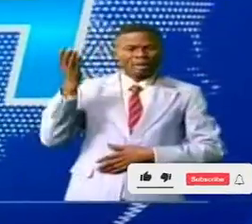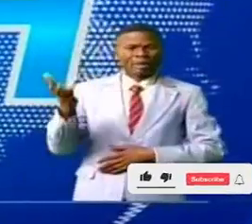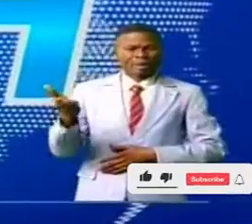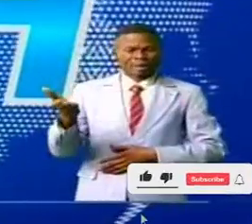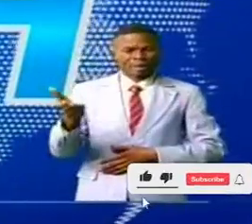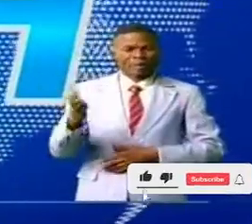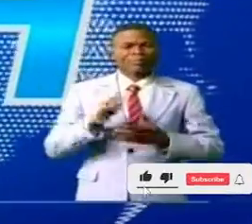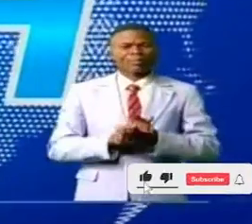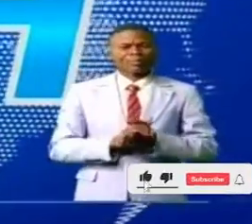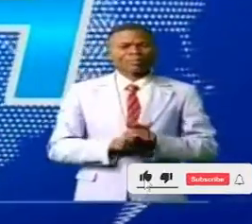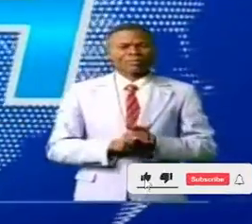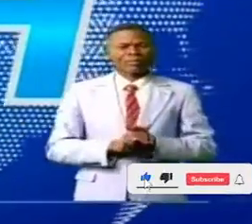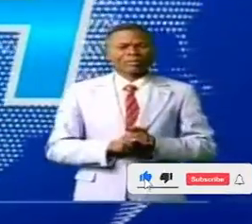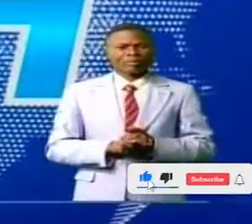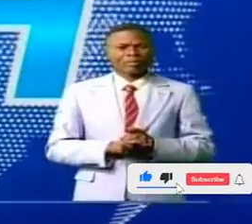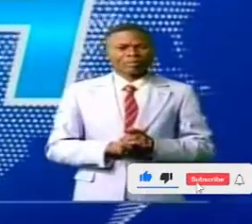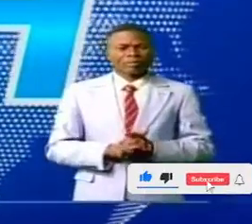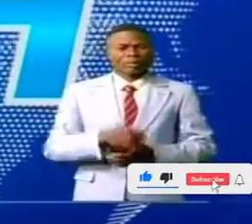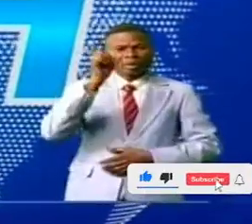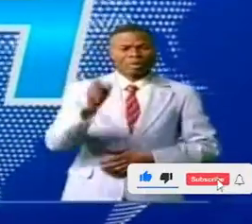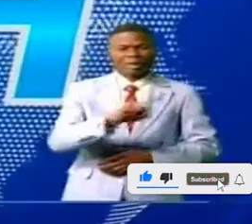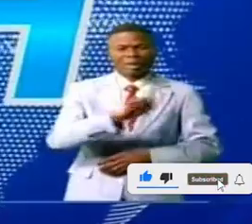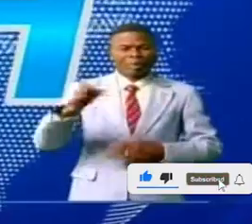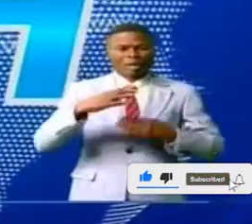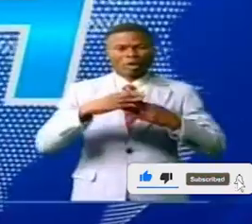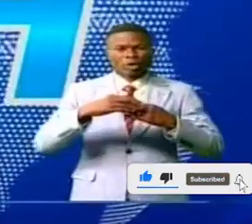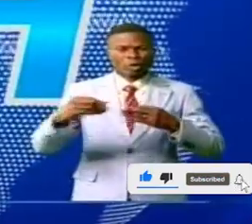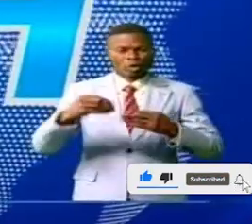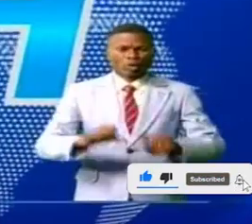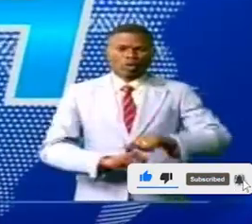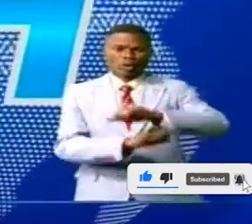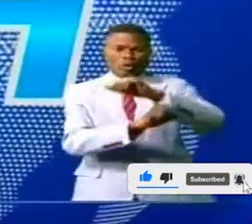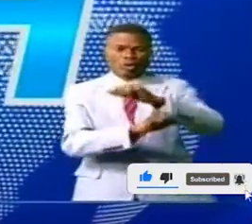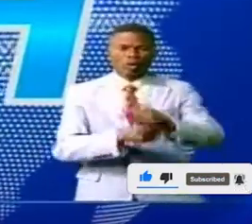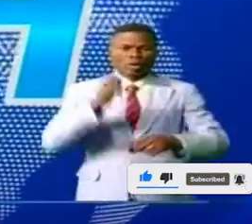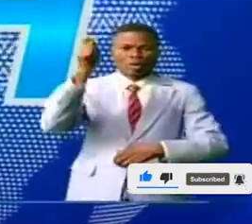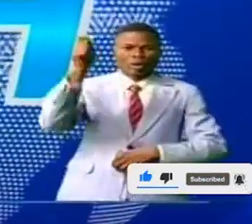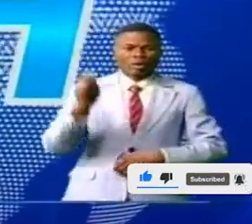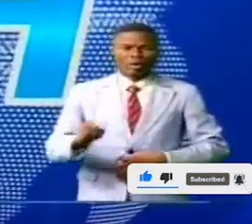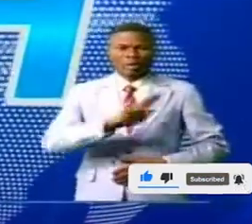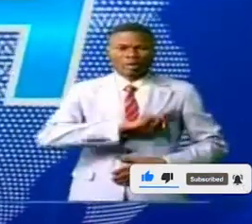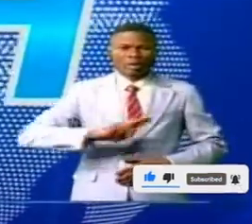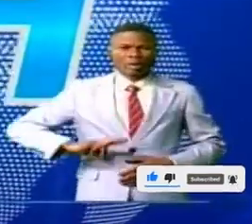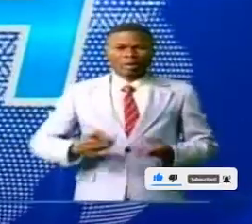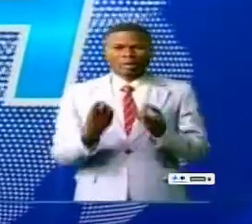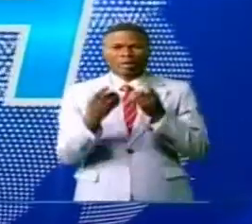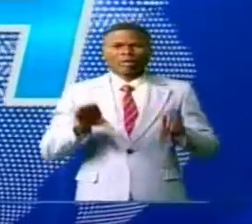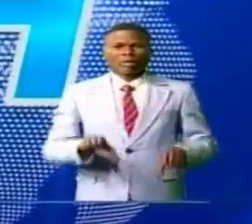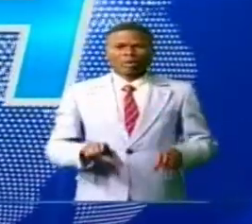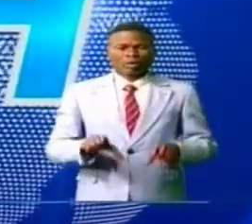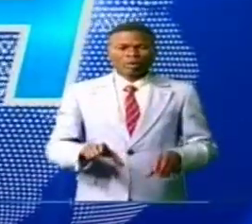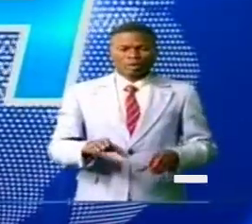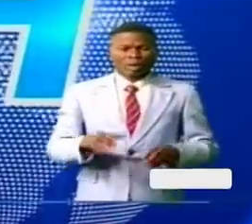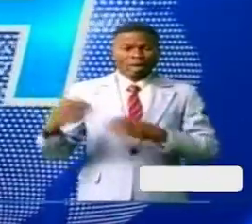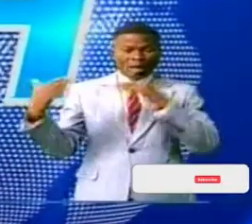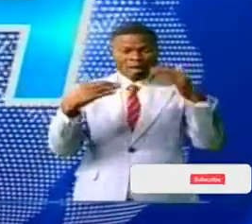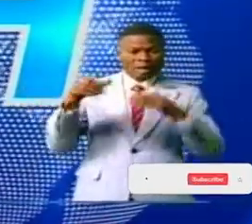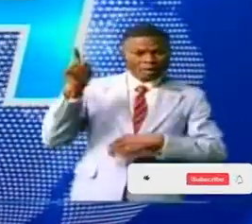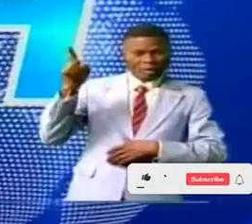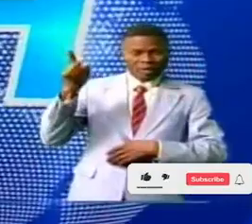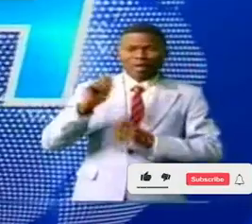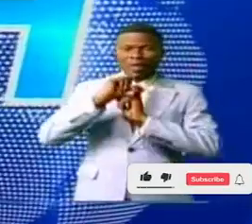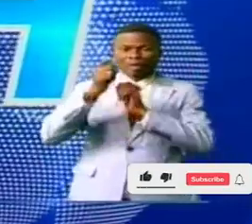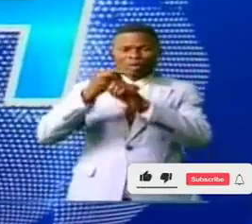de Kinshasa. 100 000 dollars pour soutenir les forces armées de la République démocratique du Congo au front, dont